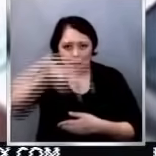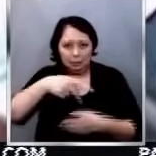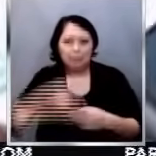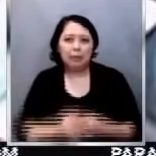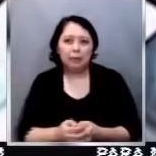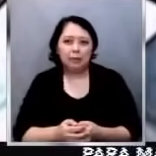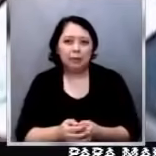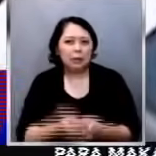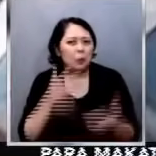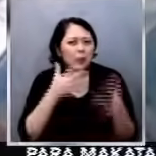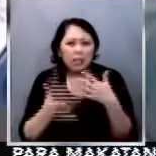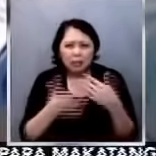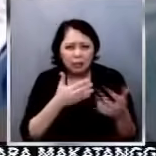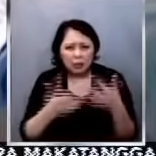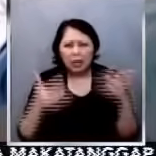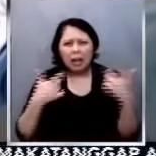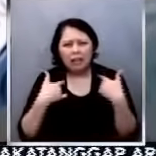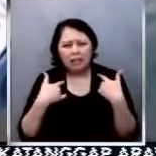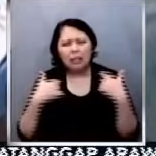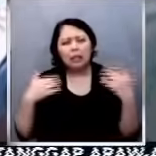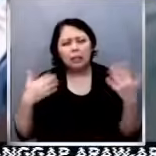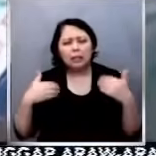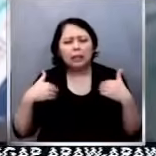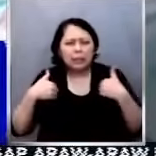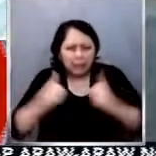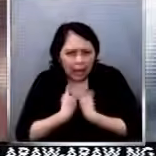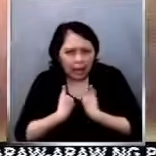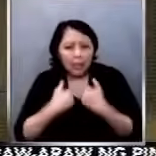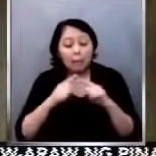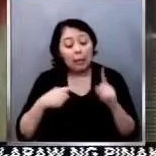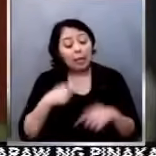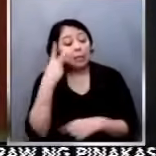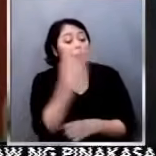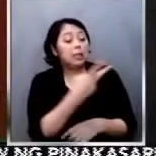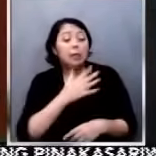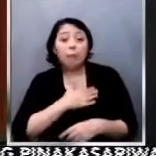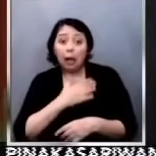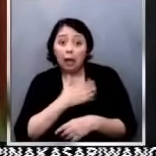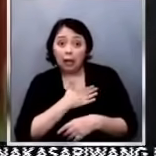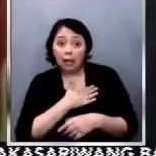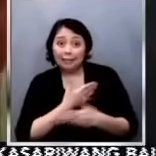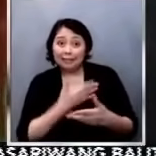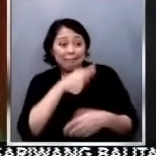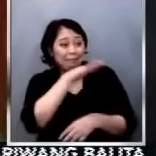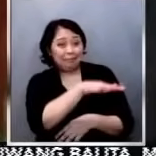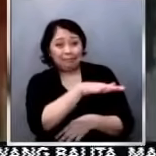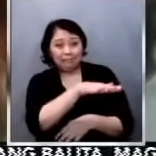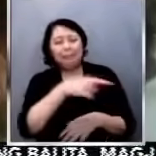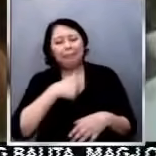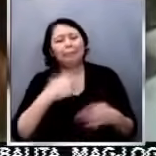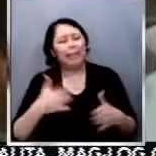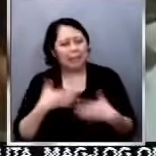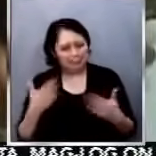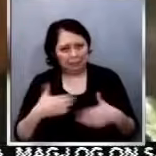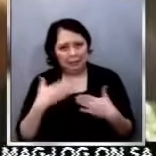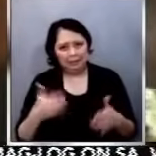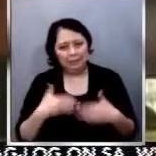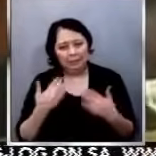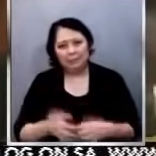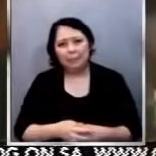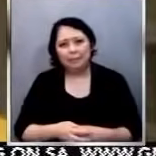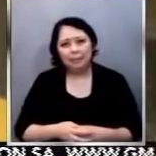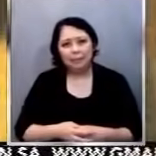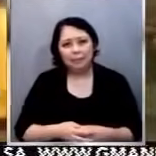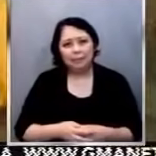ng 3 beses sa isang araw. Malaking pasasalamat ko na ito sa Diyos. Gayon din ang sakripisyo bilang padre de pamilya